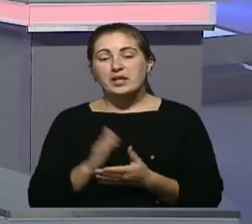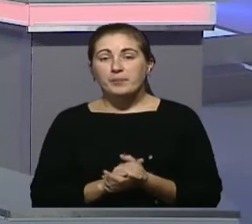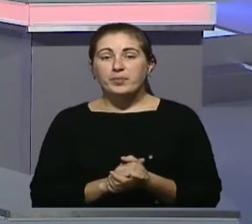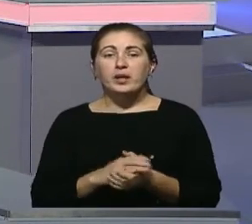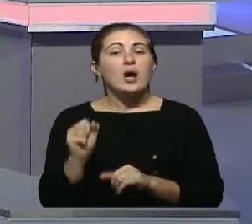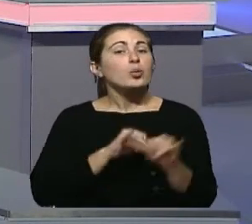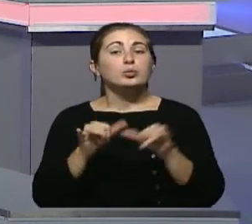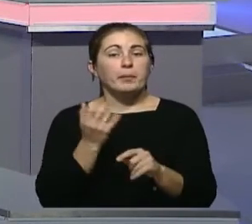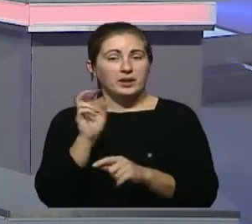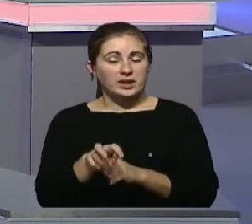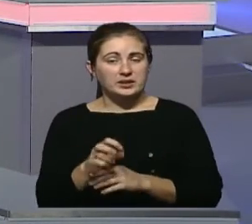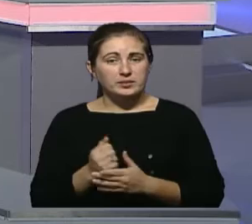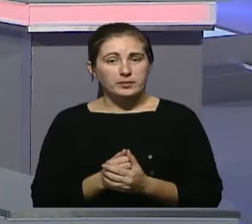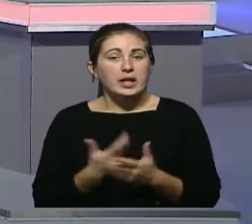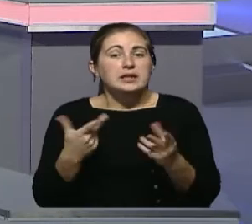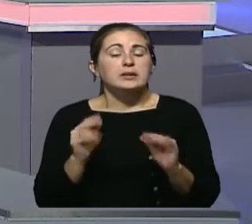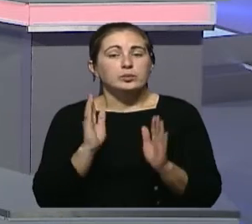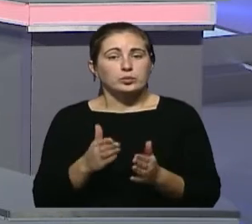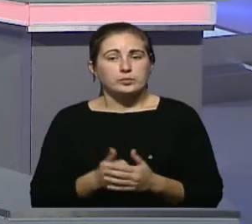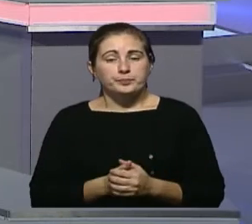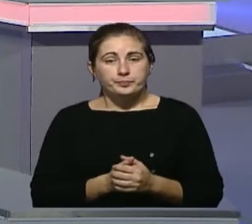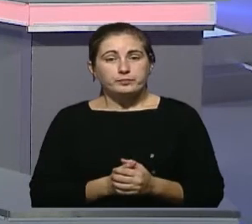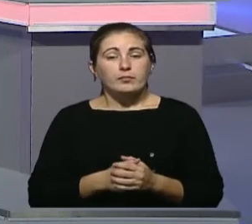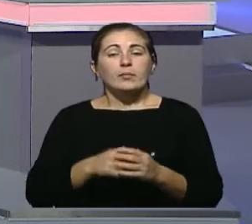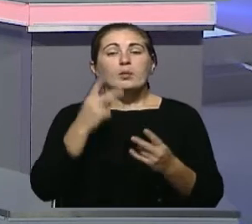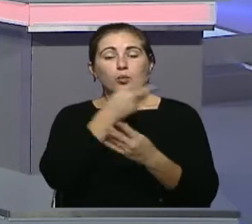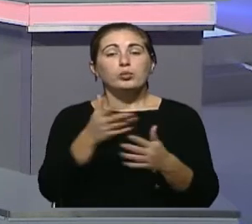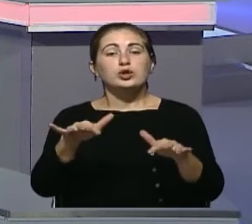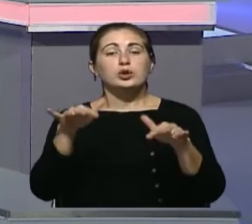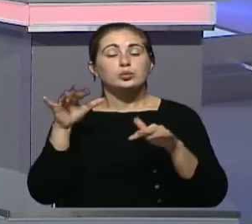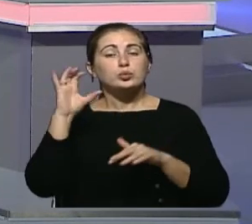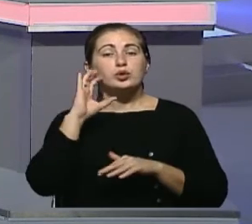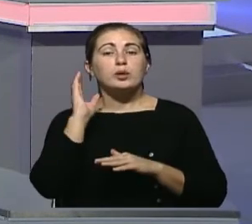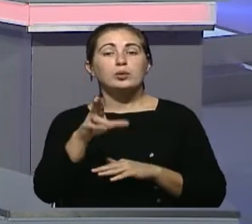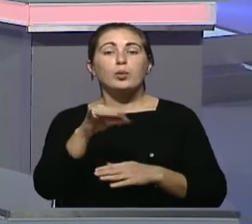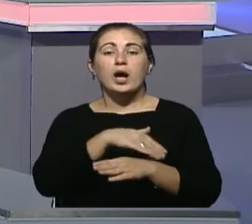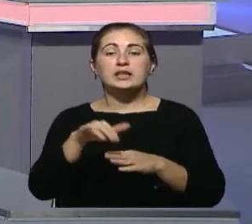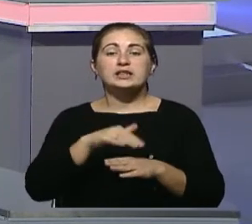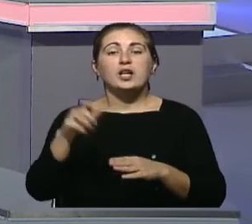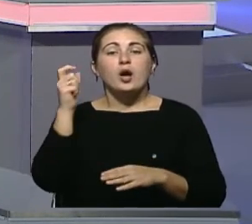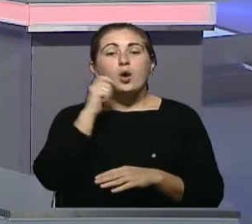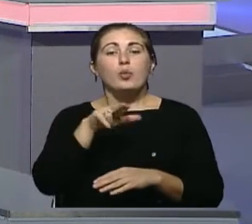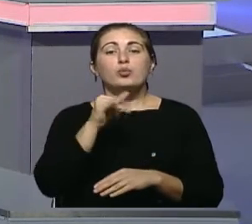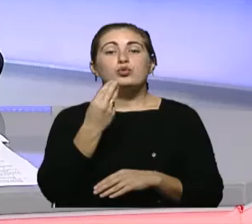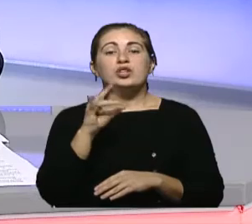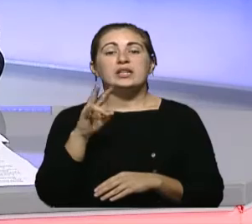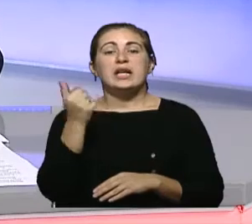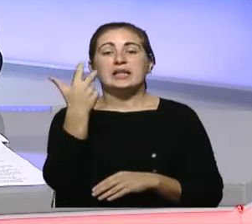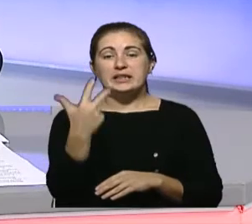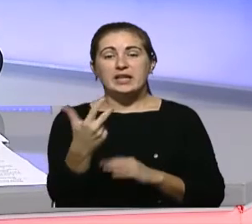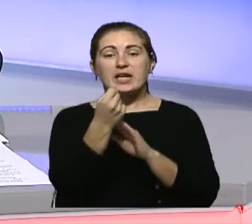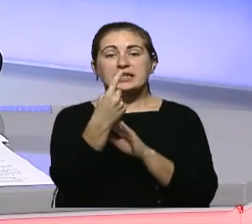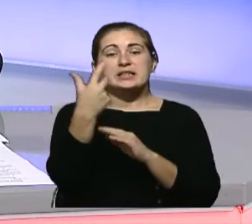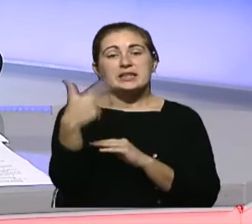куда приходить? Где они будут? Публичные слушания у нас будут по адресу Пушкина 3 в 11:30